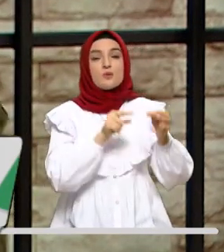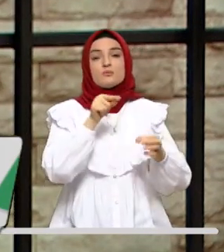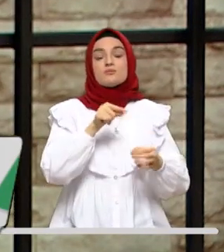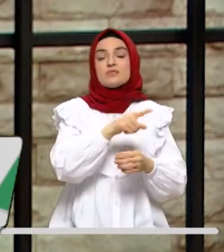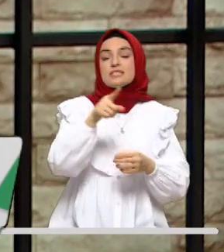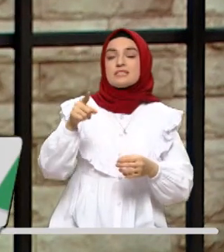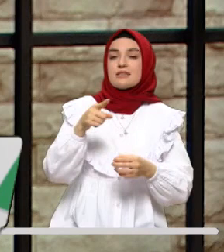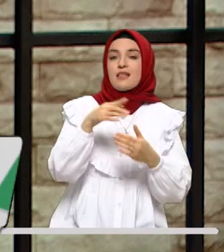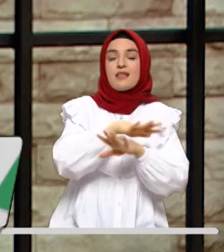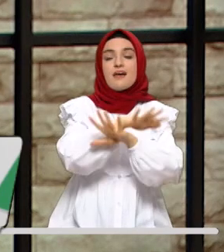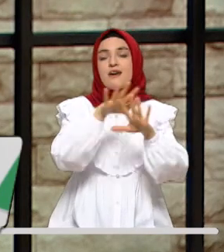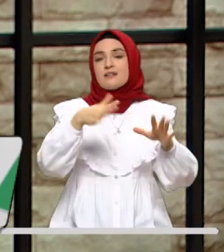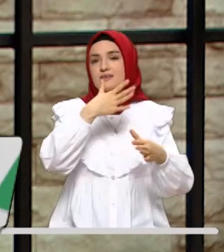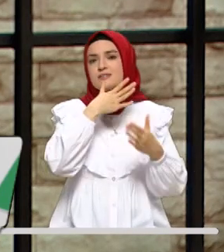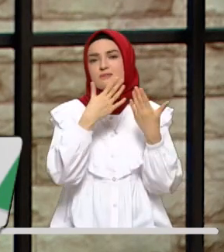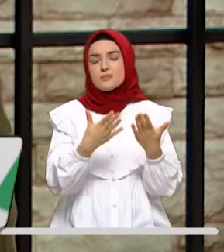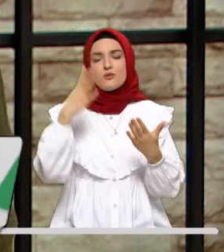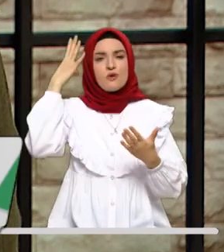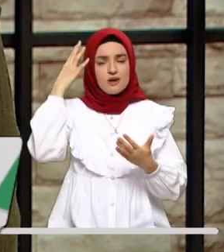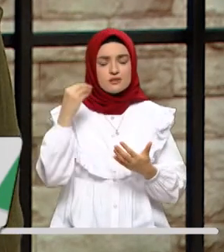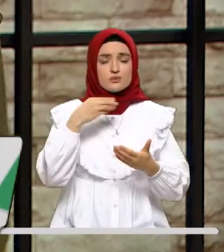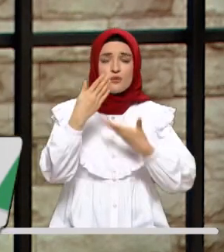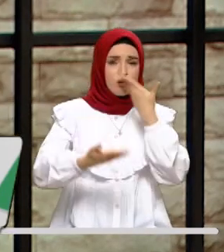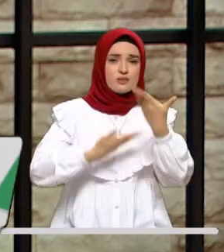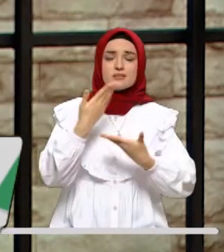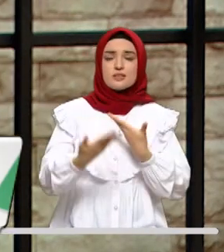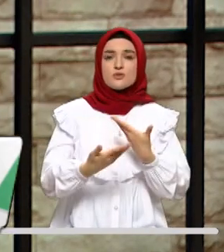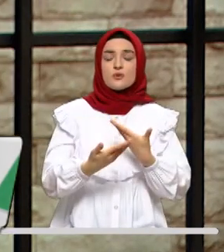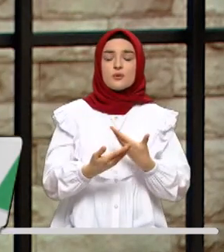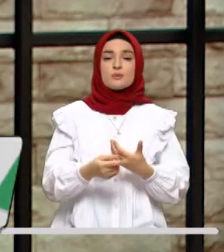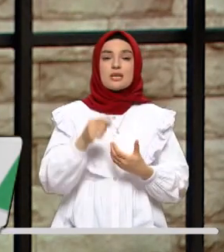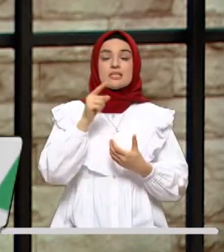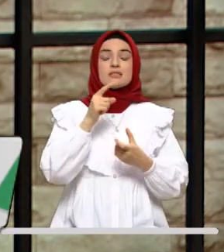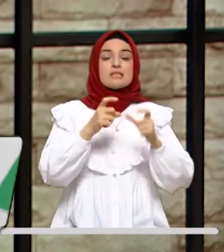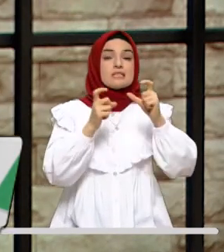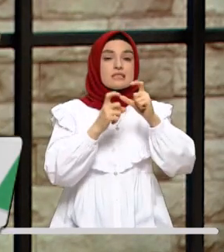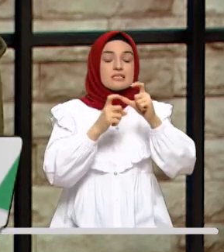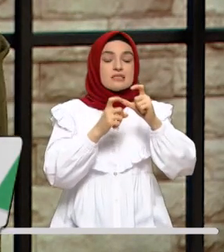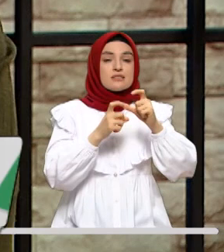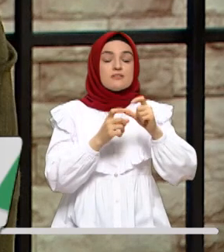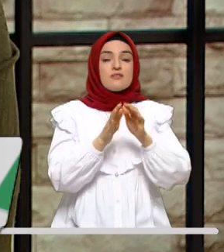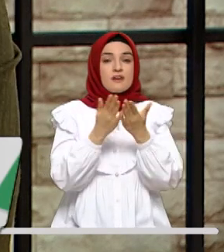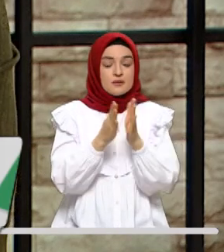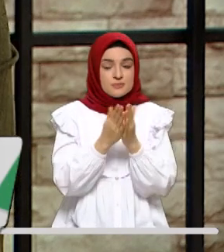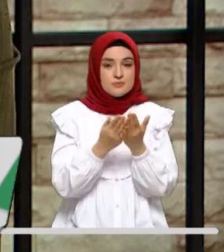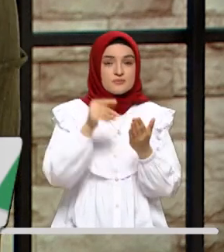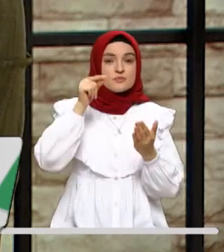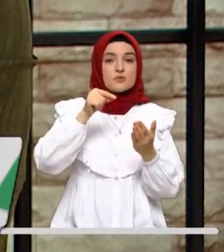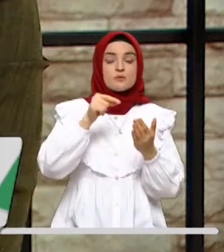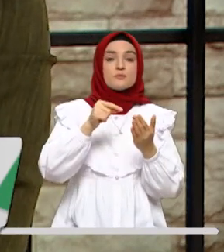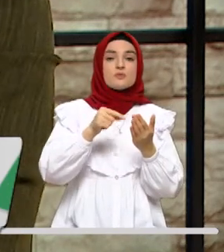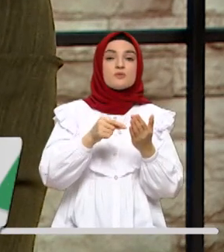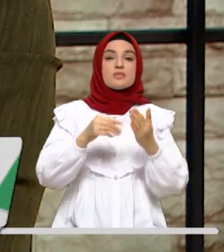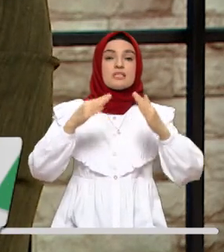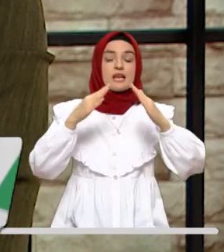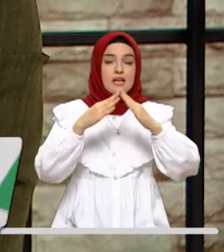tanıyor. Herkes seni anlıyor, herkes seni anlatıyor. Senin Safahat adlı kitabın bugün evlerde Kur'an-ı